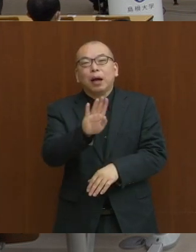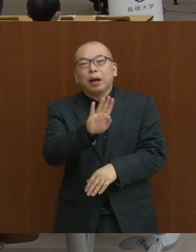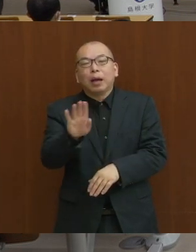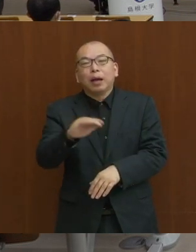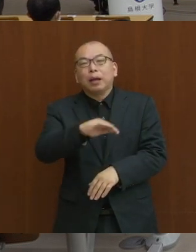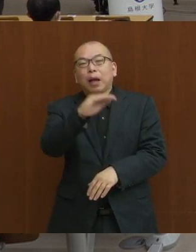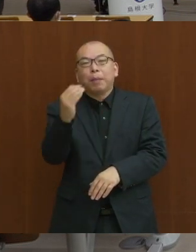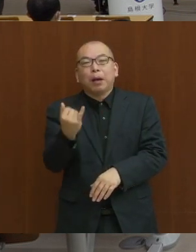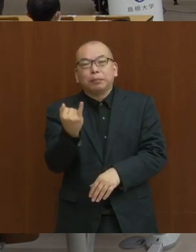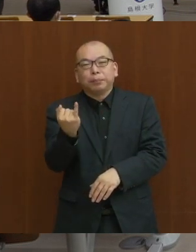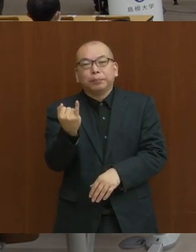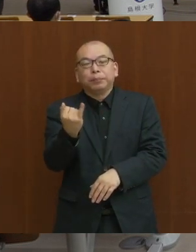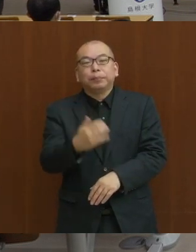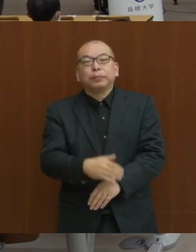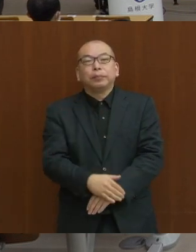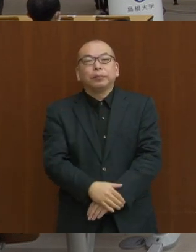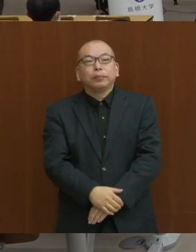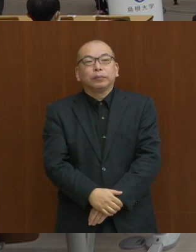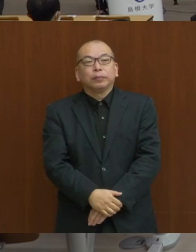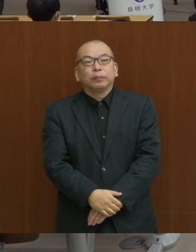智美、